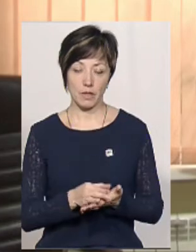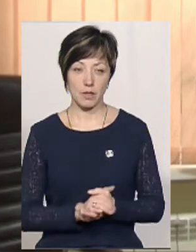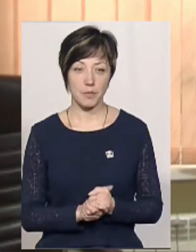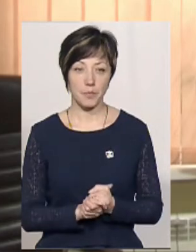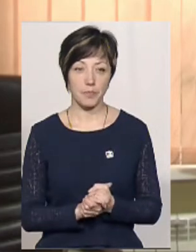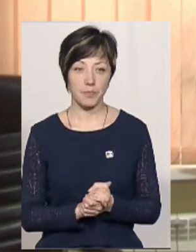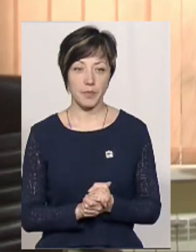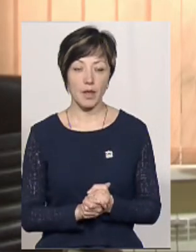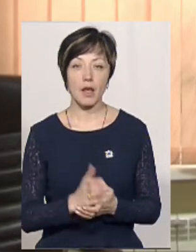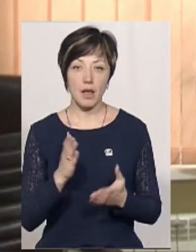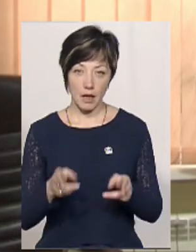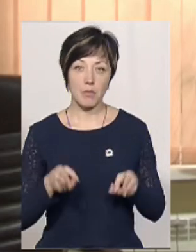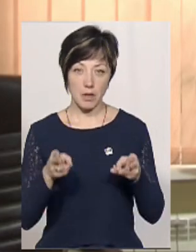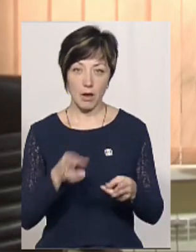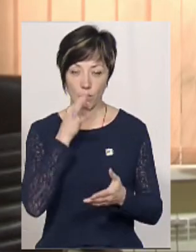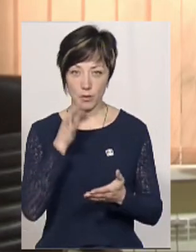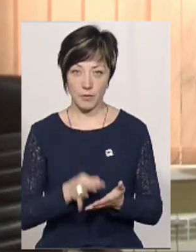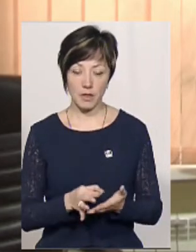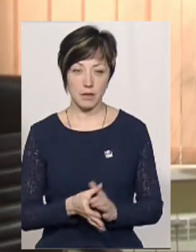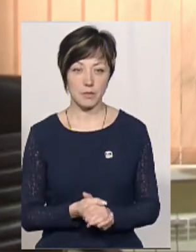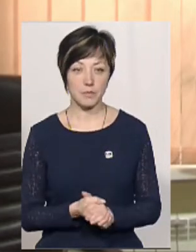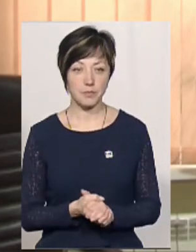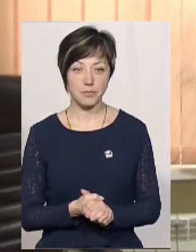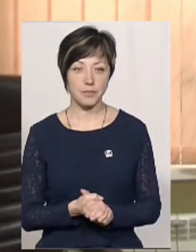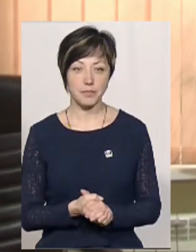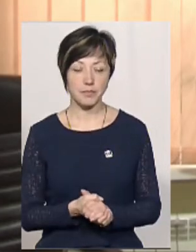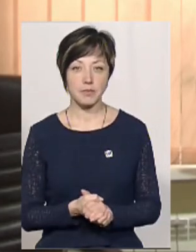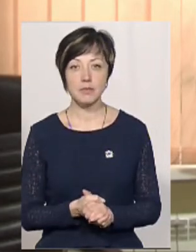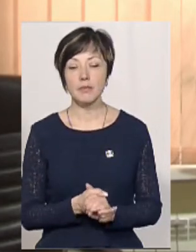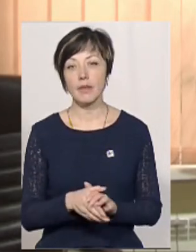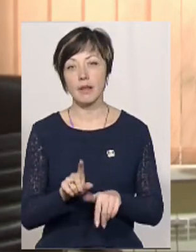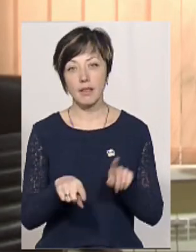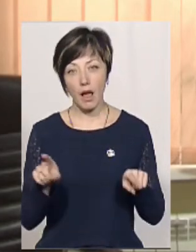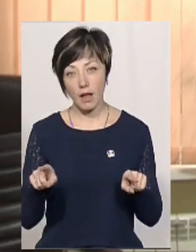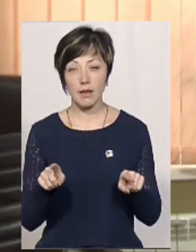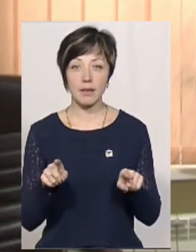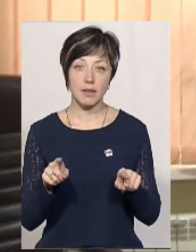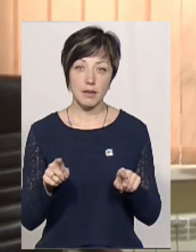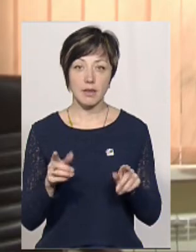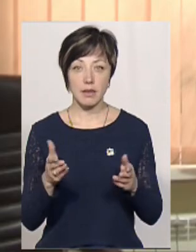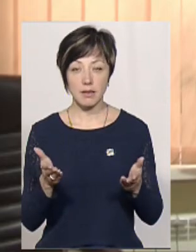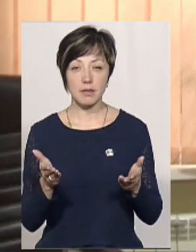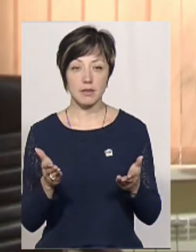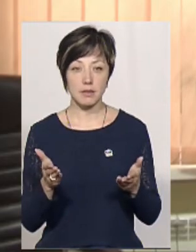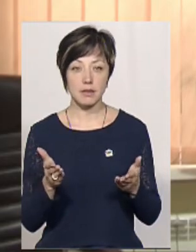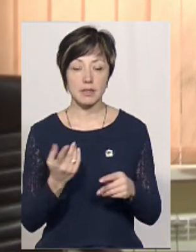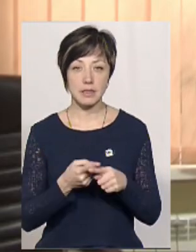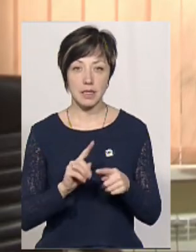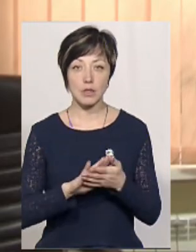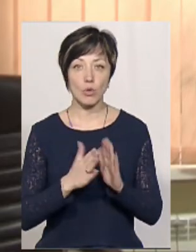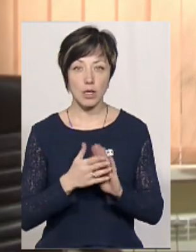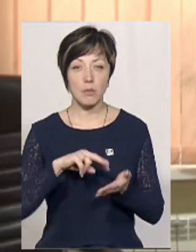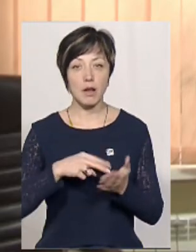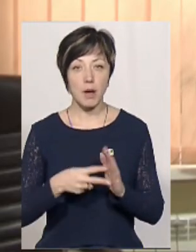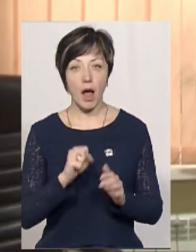Тому мається на увазі кримінальну. Тобто, деякій мірі воно. Ця ситуація